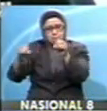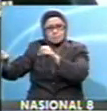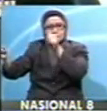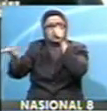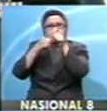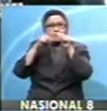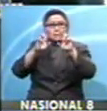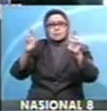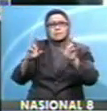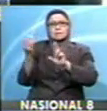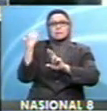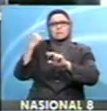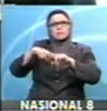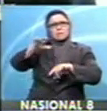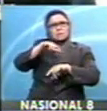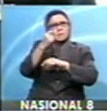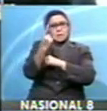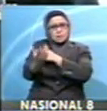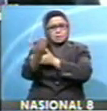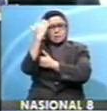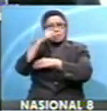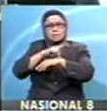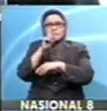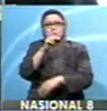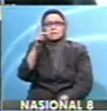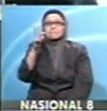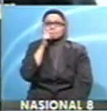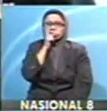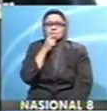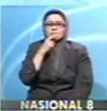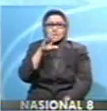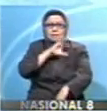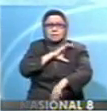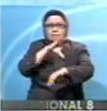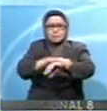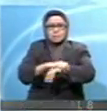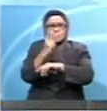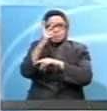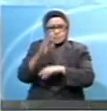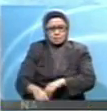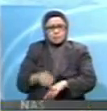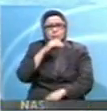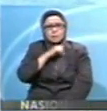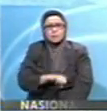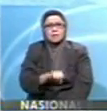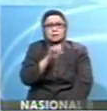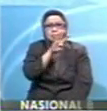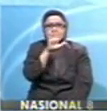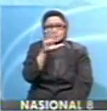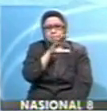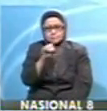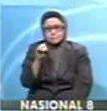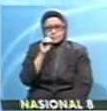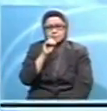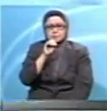Rabu lalu kira-kira pukul 11 pagi di Kuala Kedah polis menahan dua suspek berusia 45 tahun dan 35 tahun yang